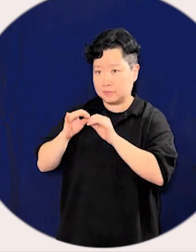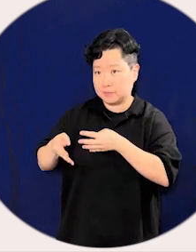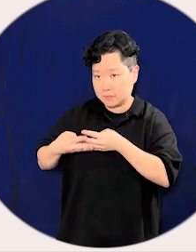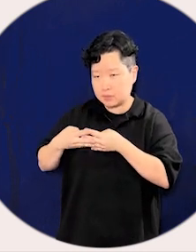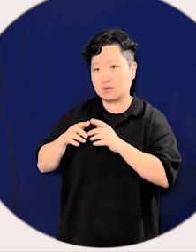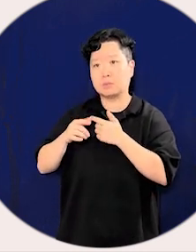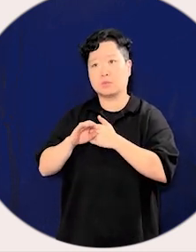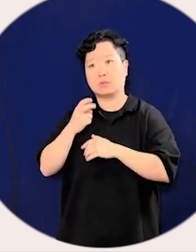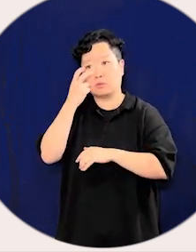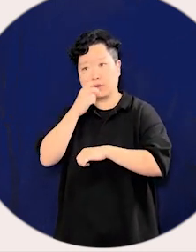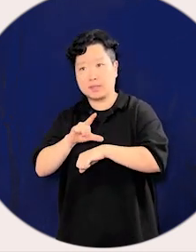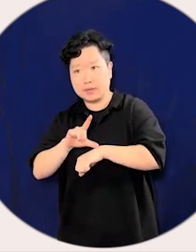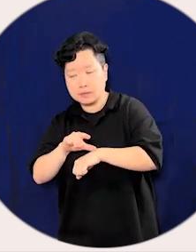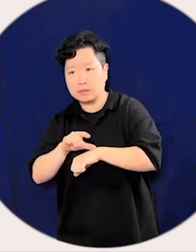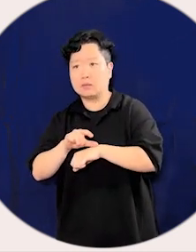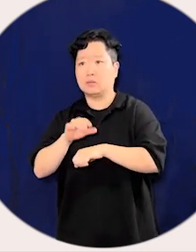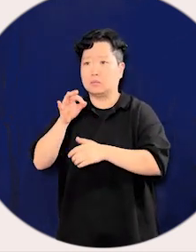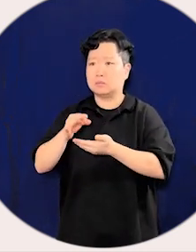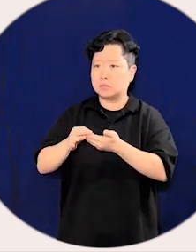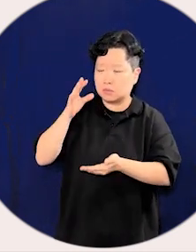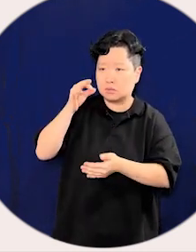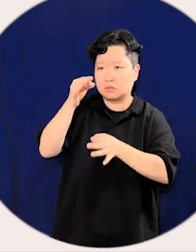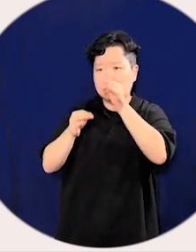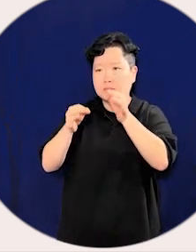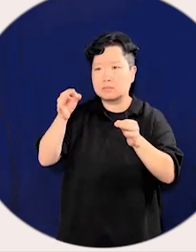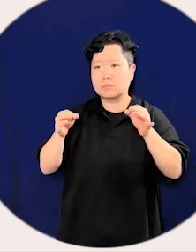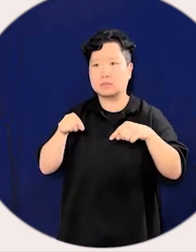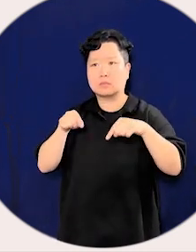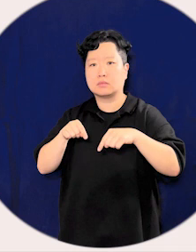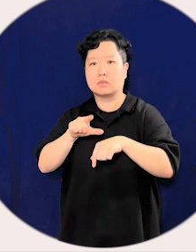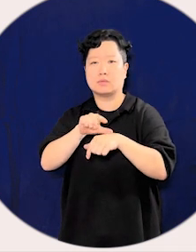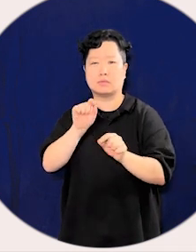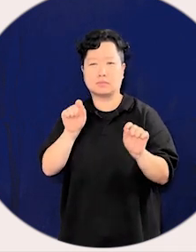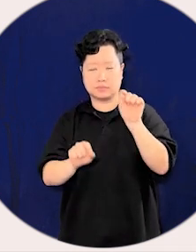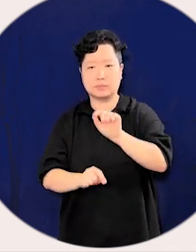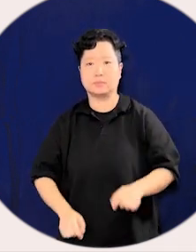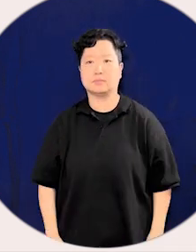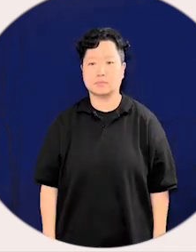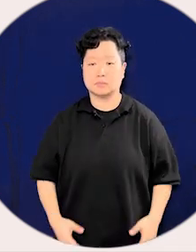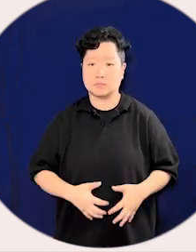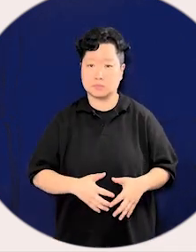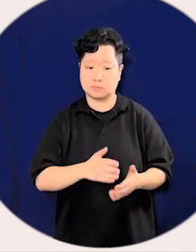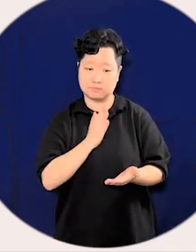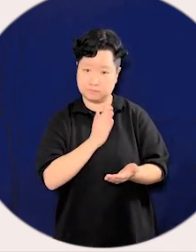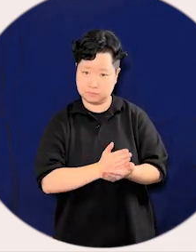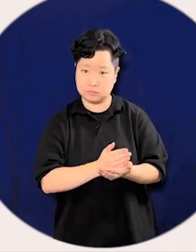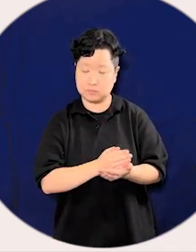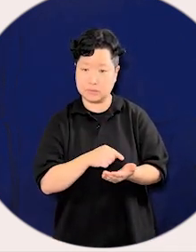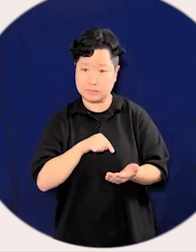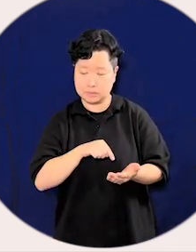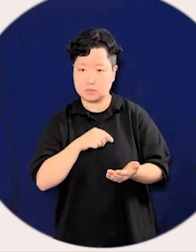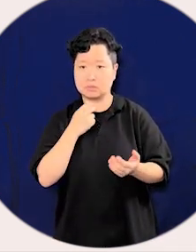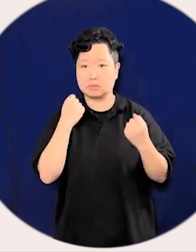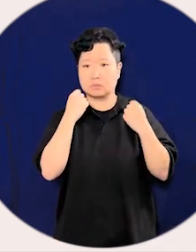동의를 요구하거나 많은 검사와 높은 비용을 요구하면서 시간이 지체될 수 있습니다. 그리고 현재는